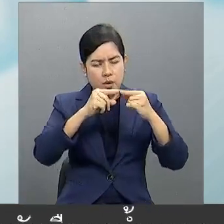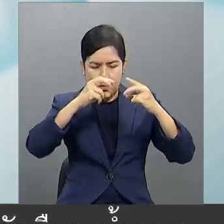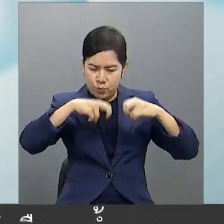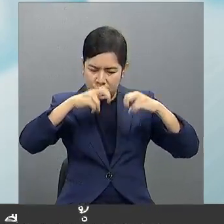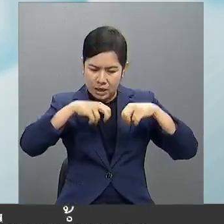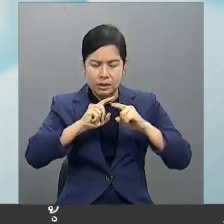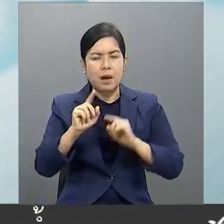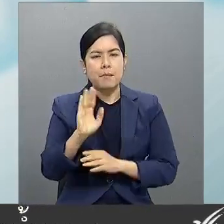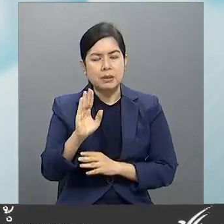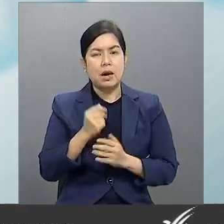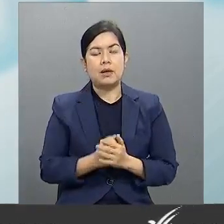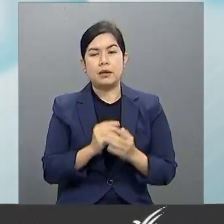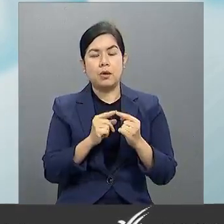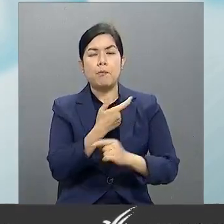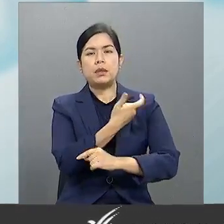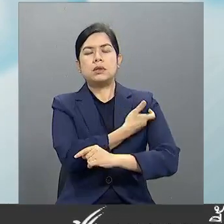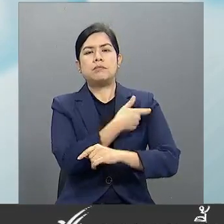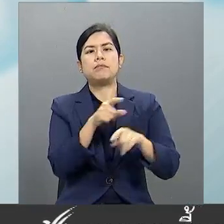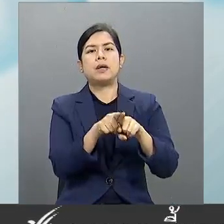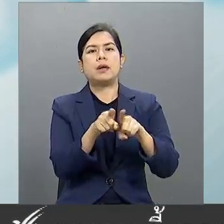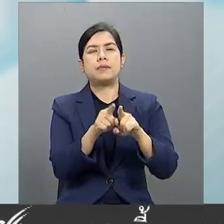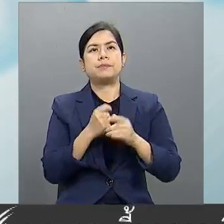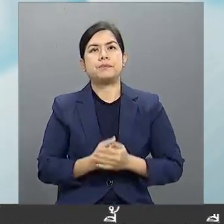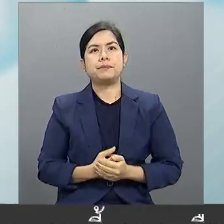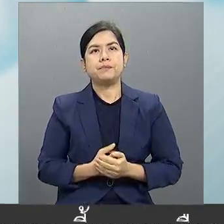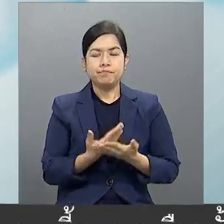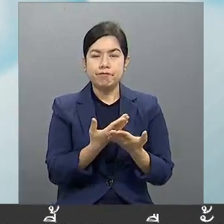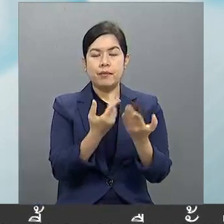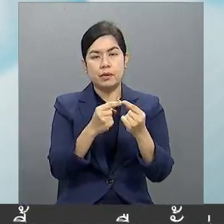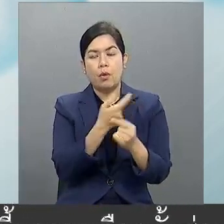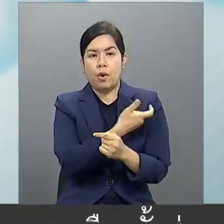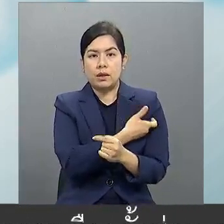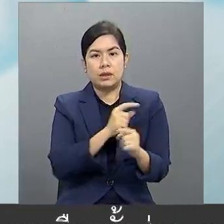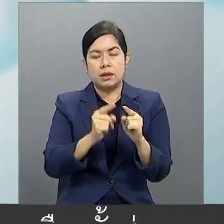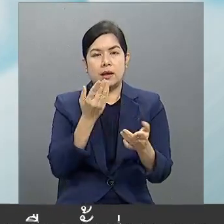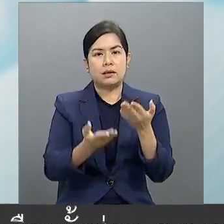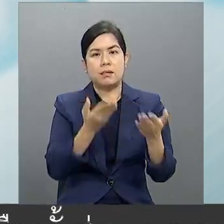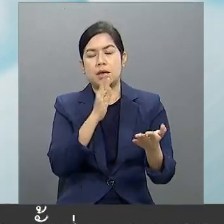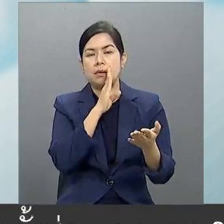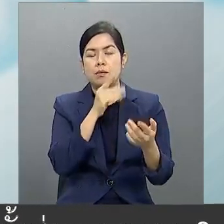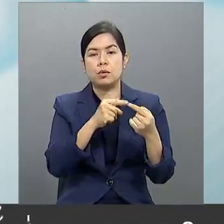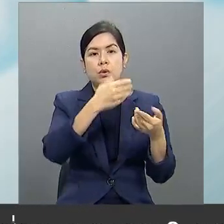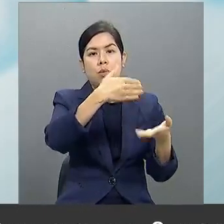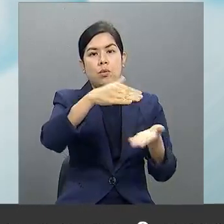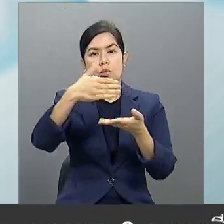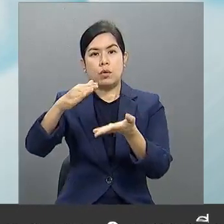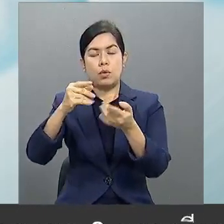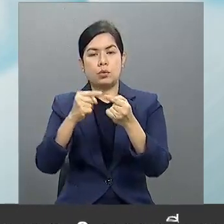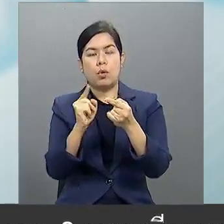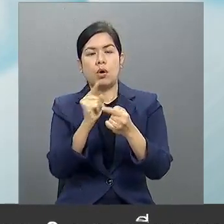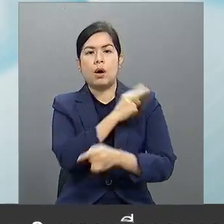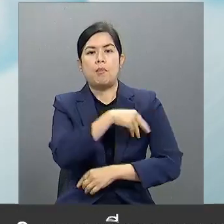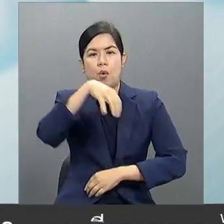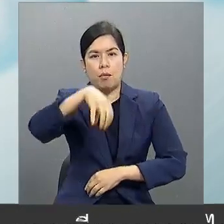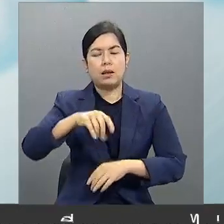ก็ฉีดอย่างเดียวเพราะนั้นวัคซีนทั้งหลายแหละเนี่ยไปถึงโรงพยาบาลไหนก็มันไม่ควรจะแตกต่างกันมากโควิด ค่